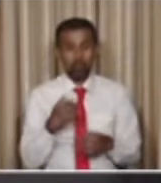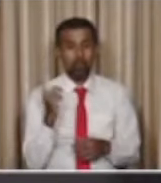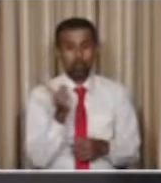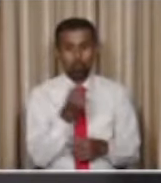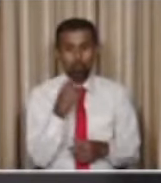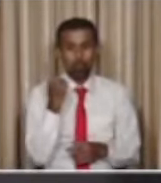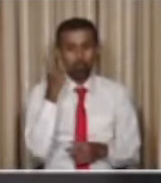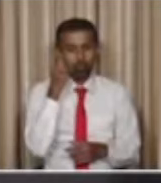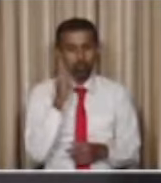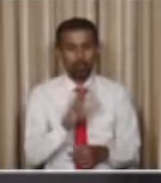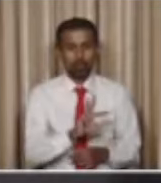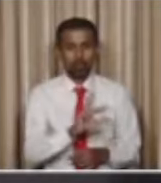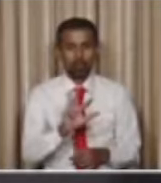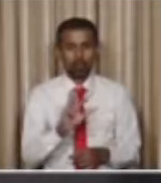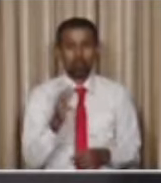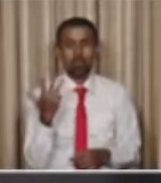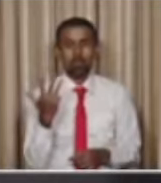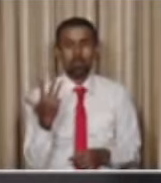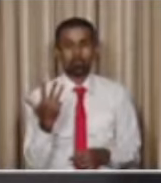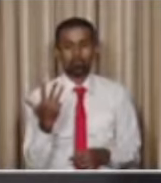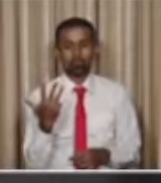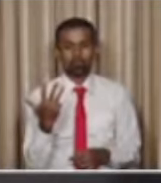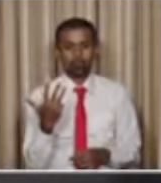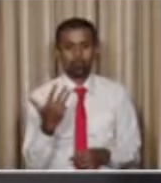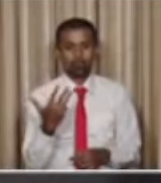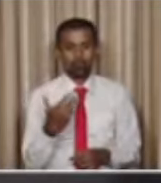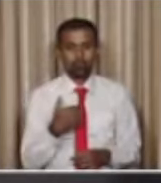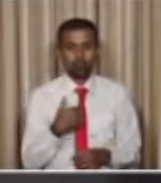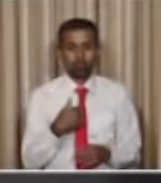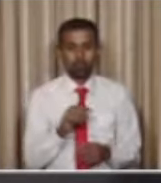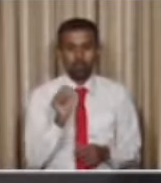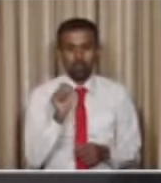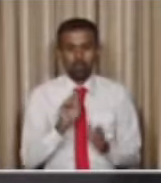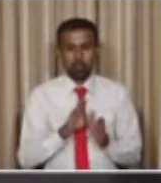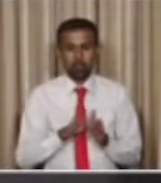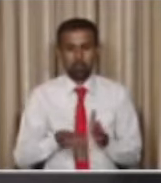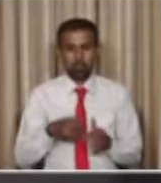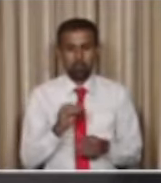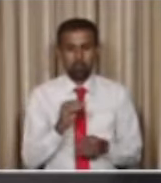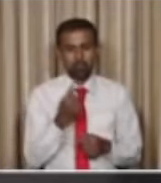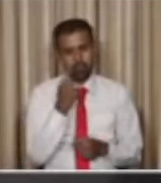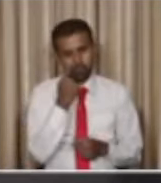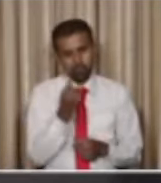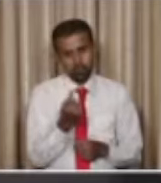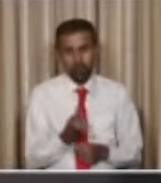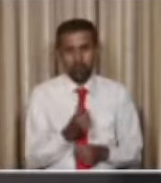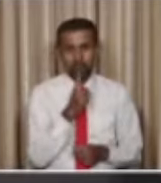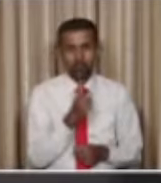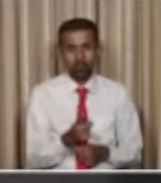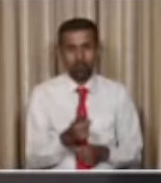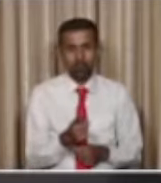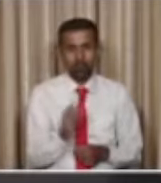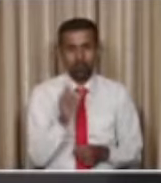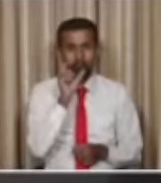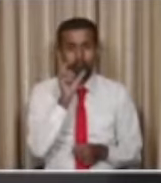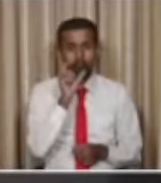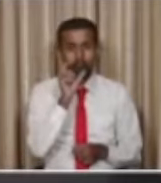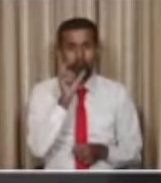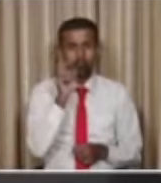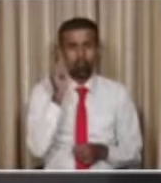ಕೌರುದ್ದನ್ನ ದಹನಮೆಯ ಅನುವ ಮಗೆ ಅತಿ ನಮಕ್ ಎಮ ಅಡೂನಾ ನಮ್ ಮಮ ಸಮಾವ ಇಲ್ಲ ಸಿಚುನ ಮಮ್ ಬಲನವ ಏ